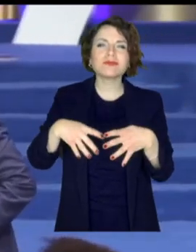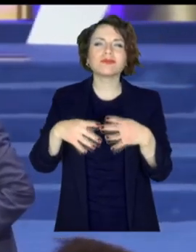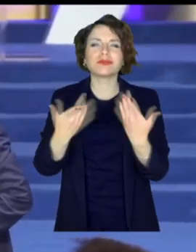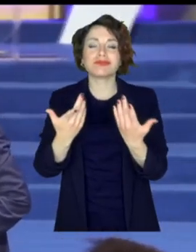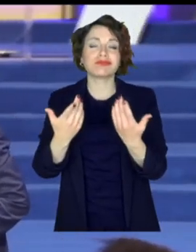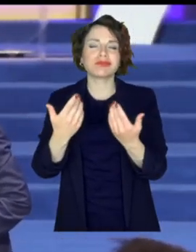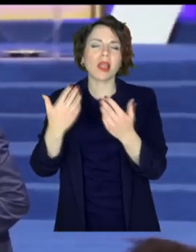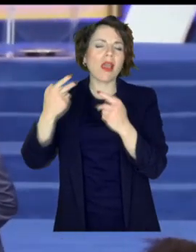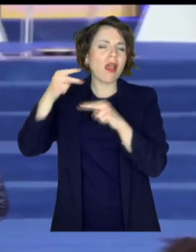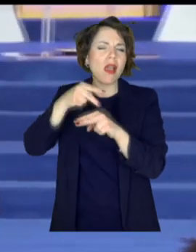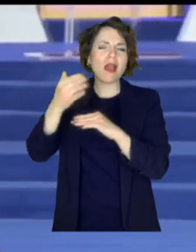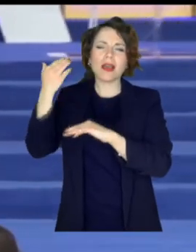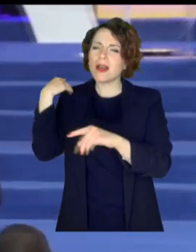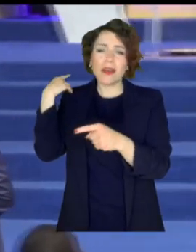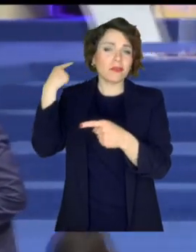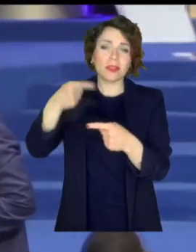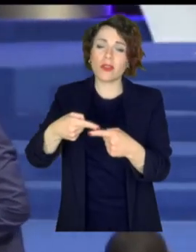epoche.